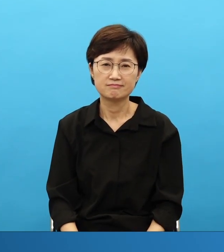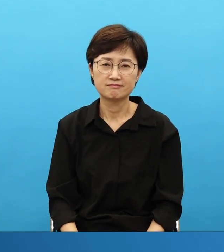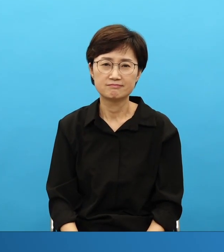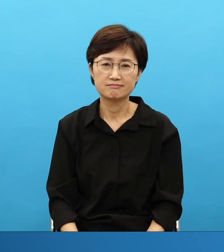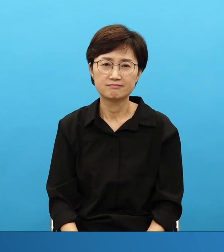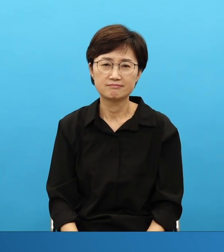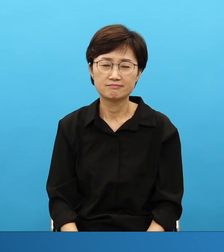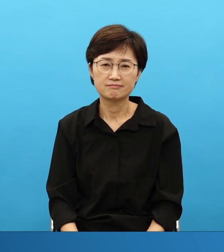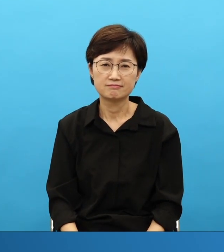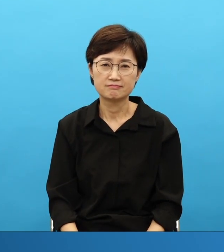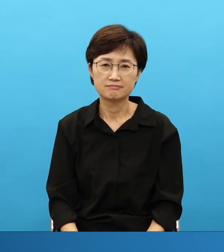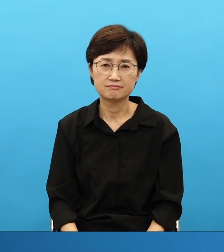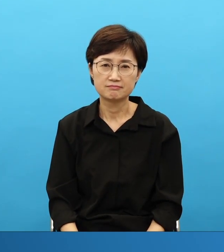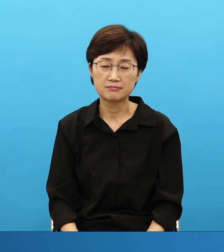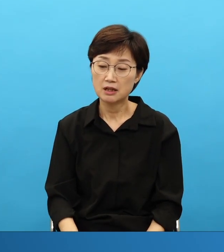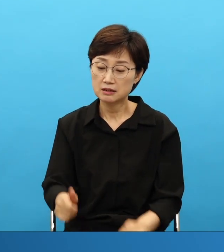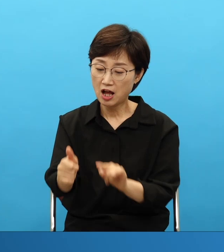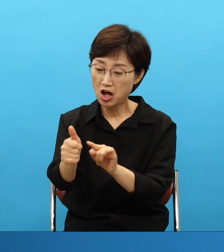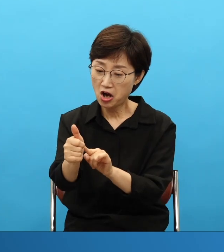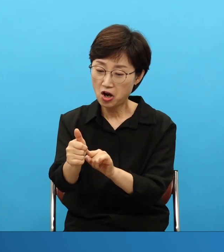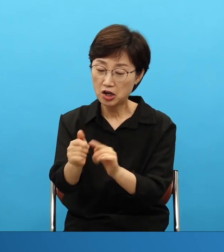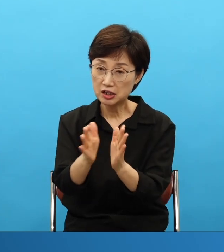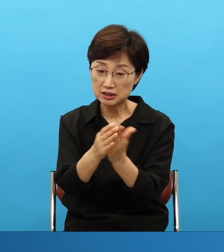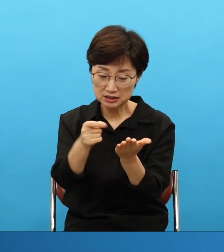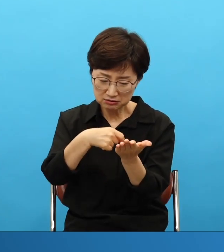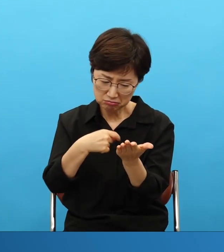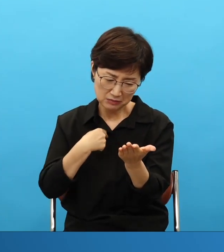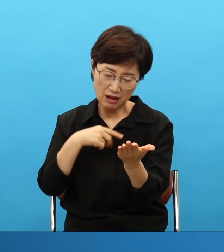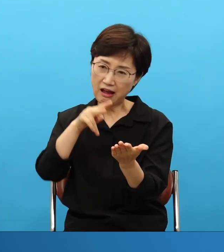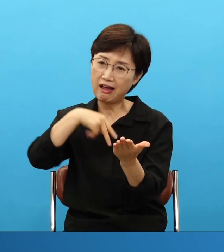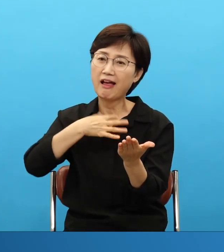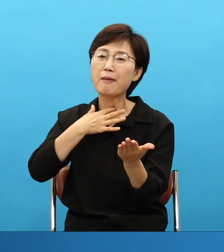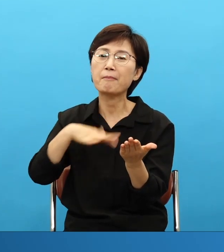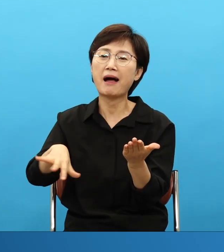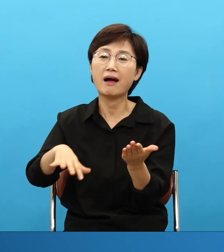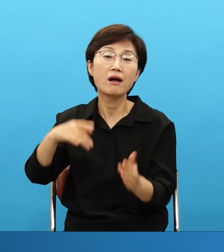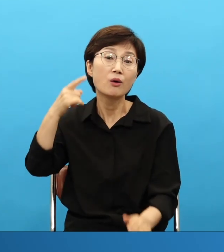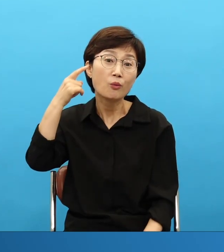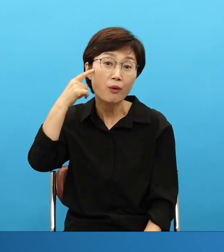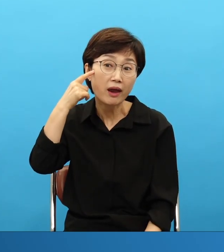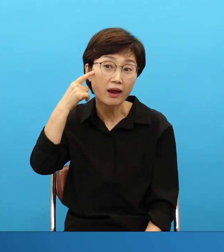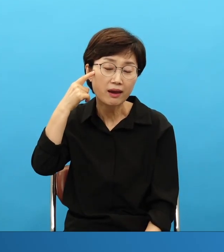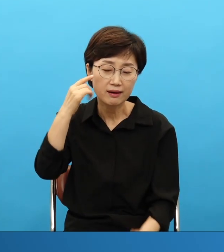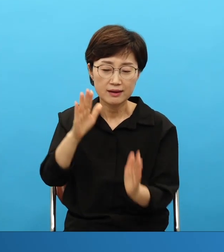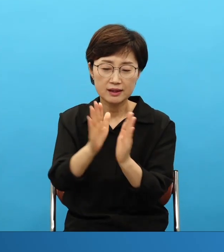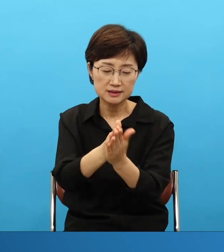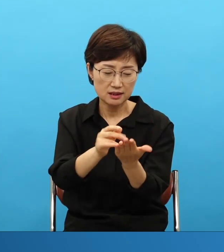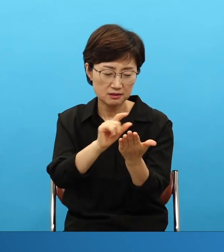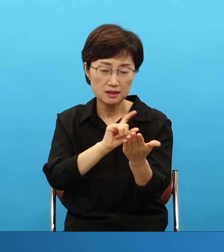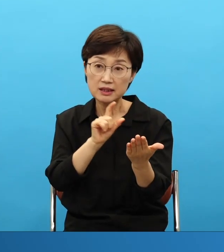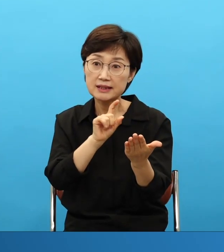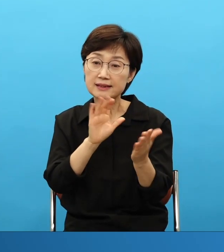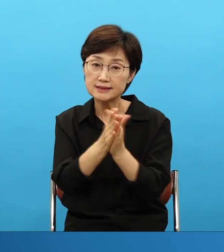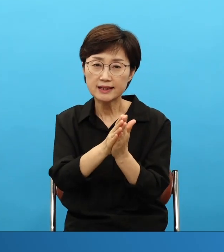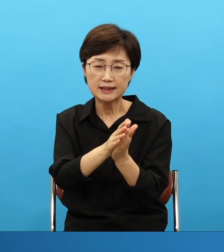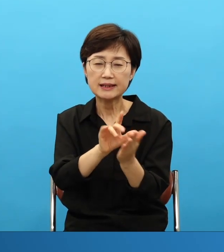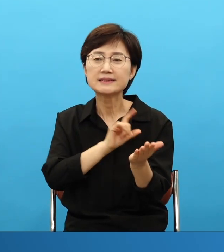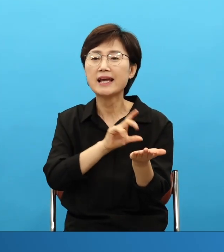하죠 저는 한도 안 읽었습니다 그 사람 목록보고 안